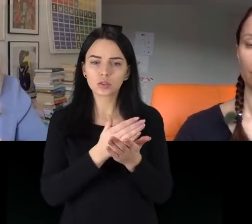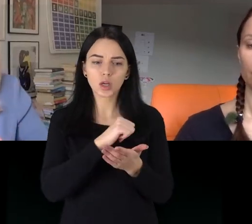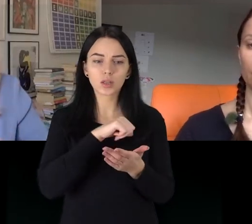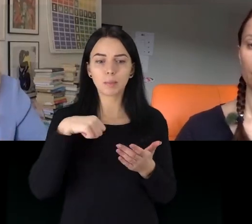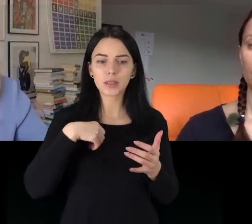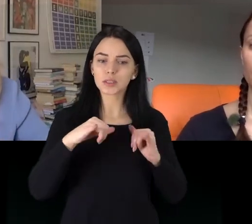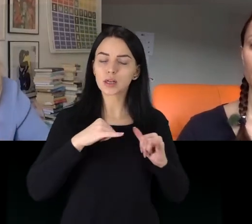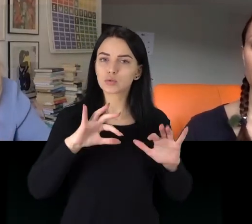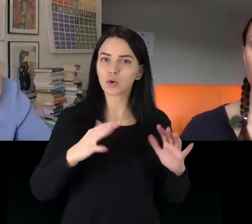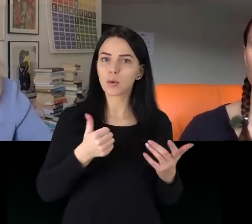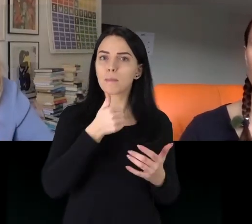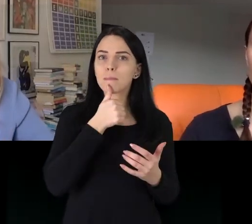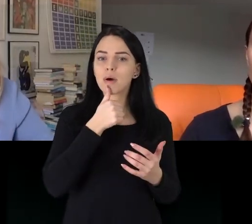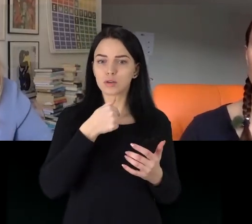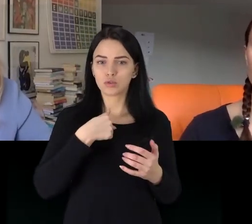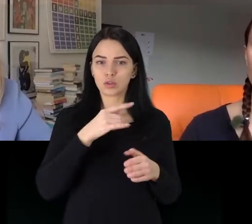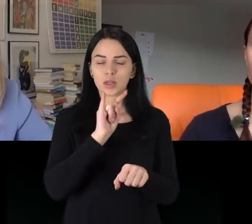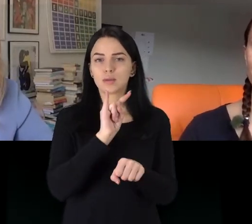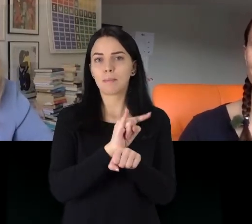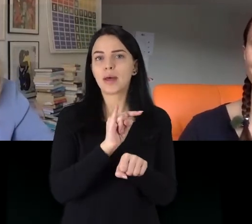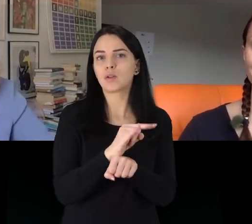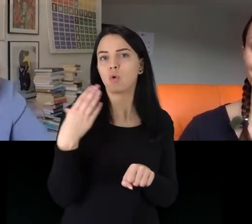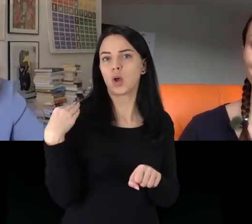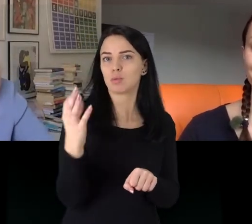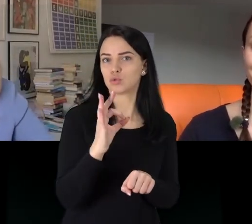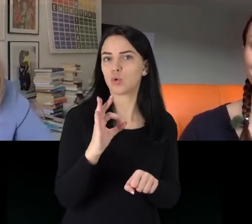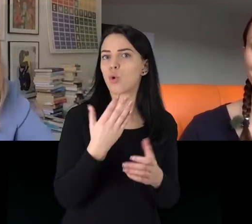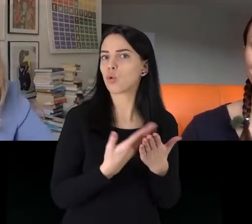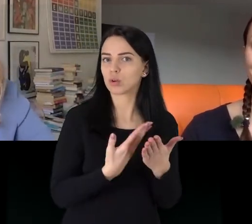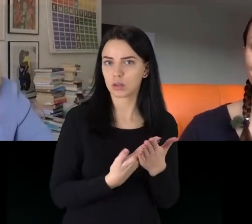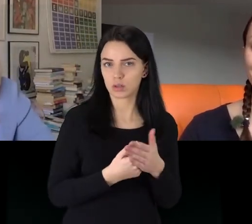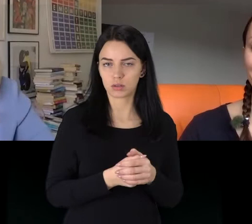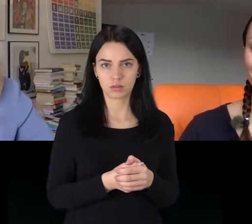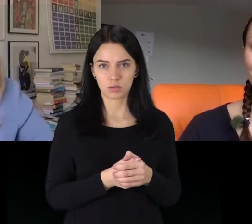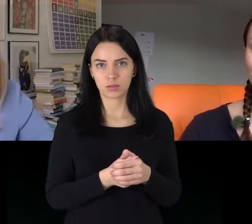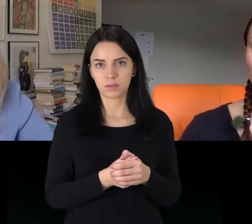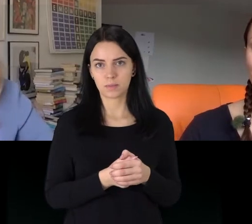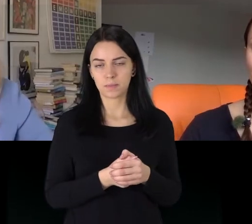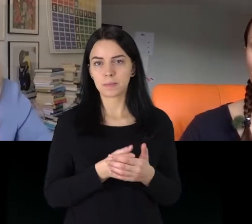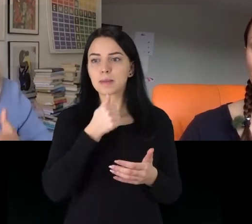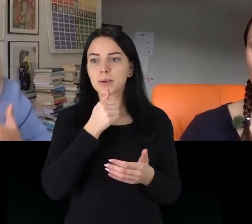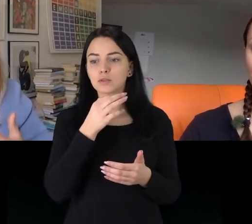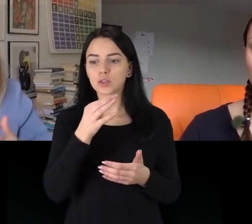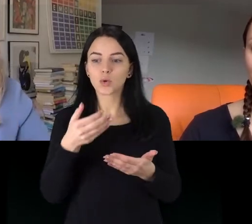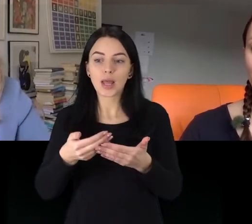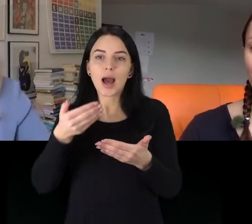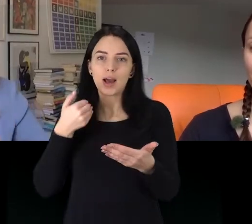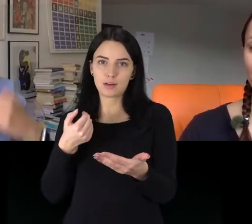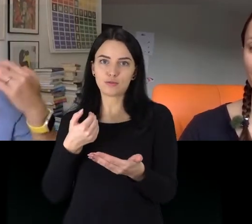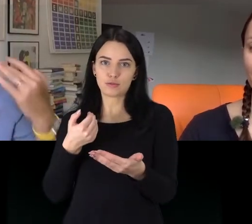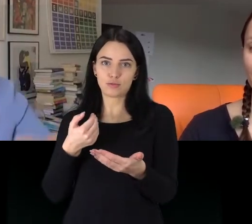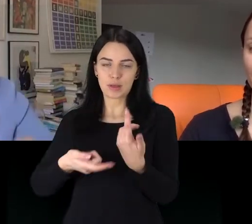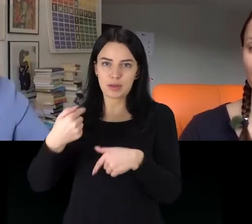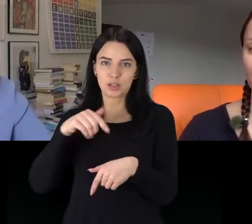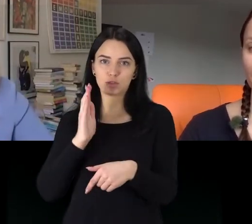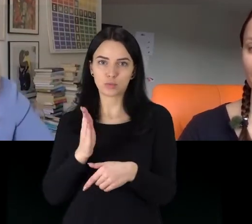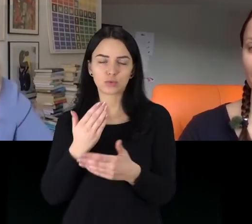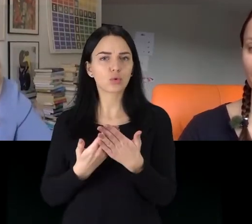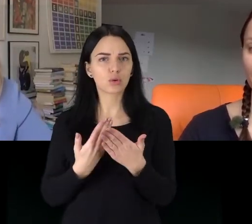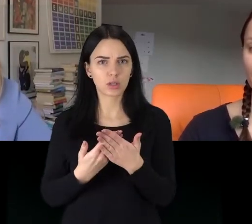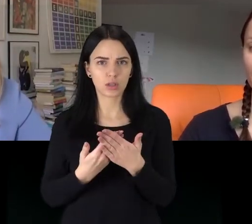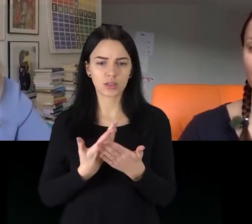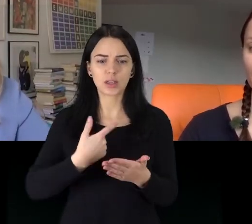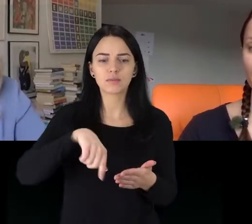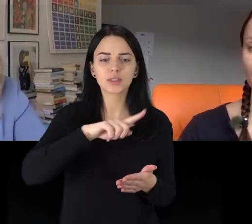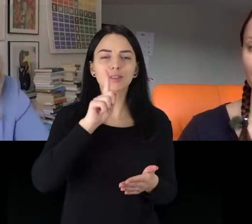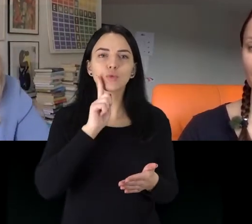vyksta, kodėl aš meluoju, kad sveriu tuos 52, ar ne, o ne 55, kodėl aš sakau, kad grįšiu anksčiau, kodėl aš taip noriu įtikti ir patikti,